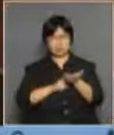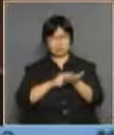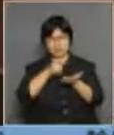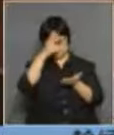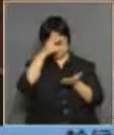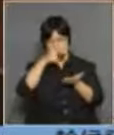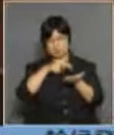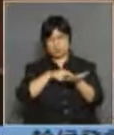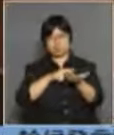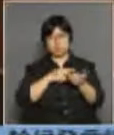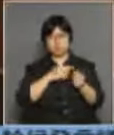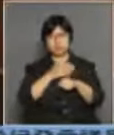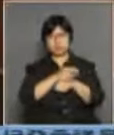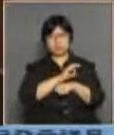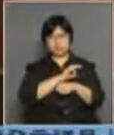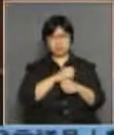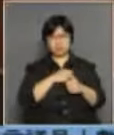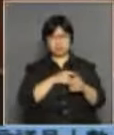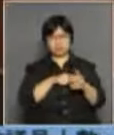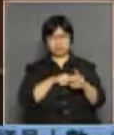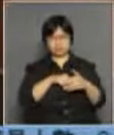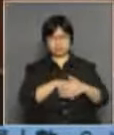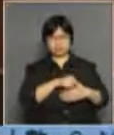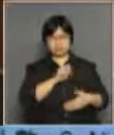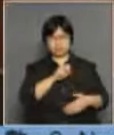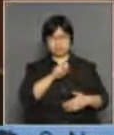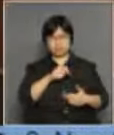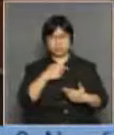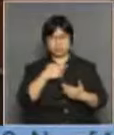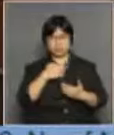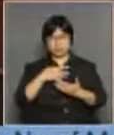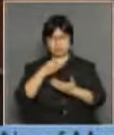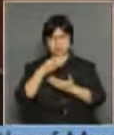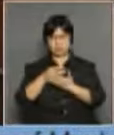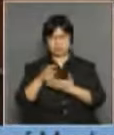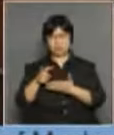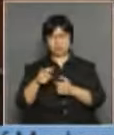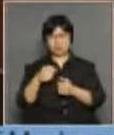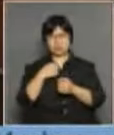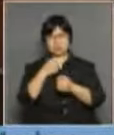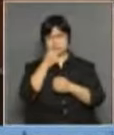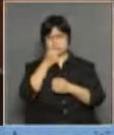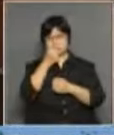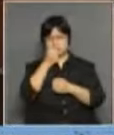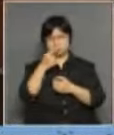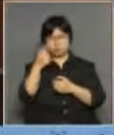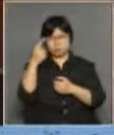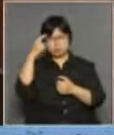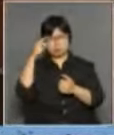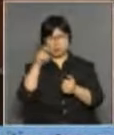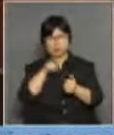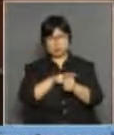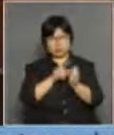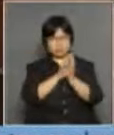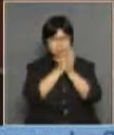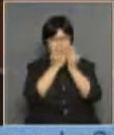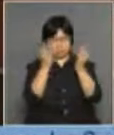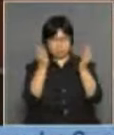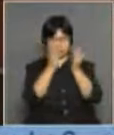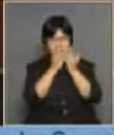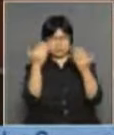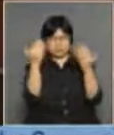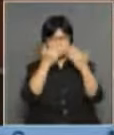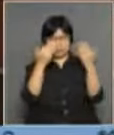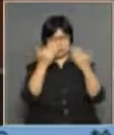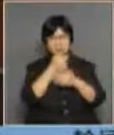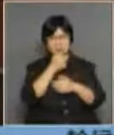持這個社會資本，要特別警醒留意媒體經營是否試圖控制報紙、電視和廣播的言論，